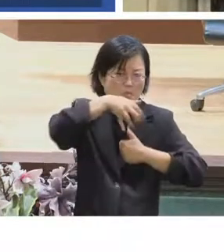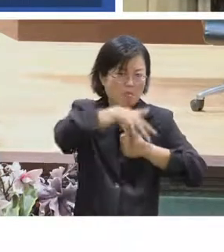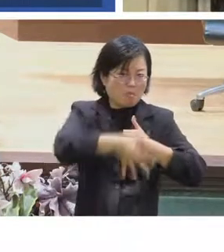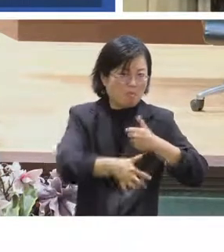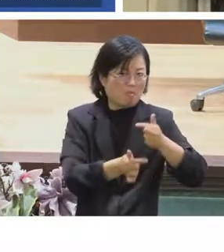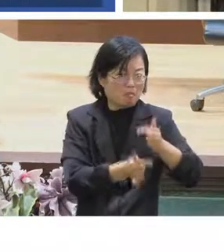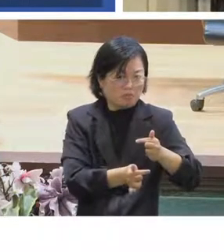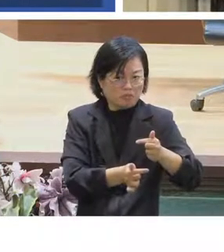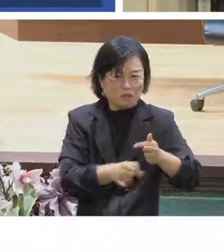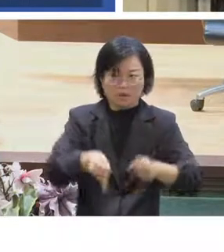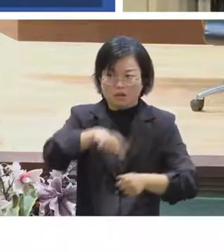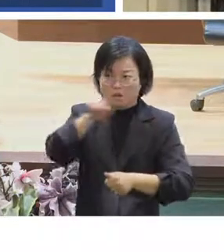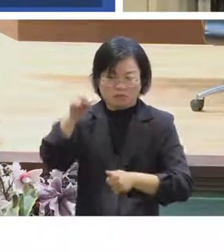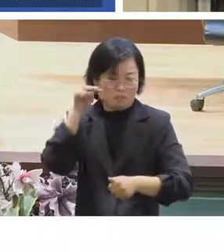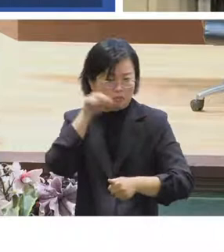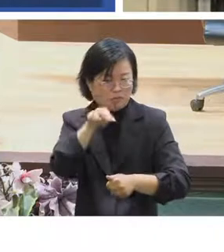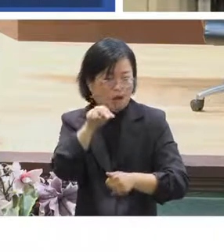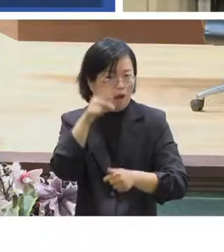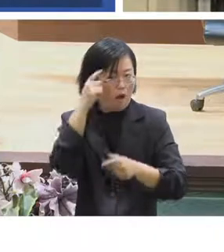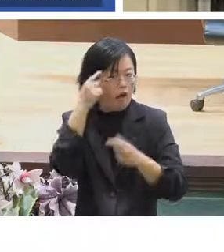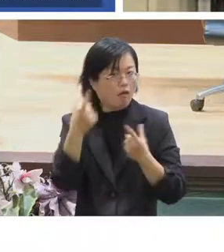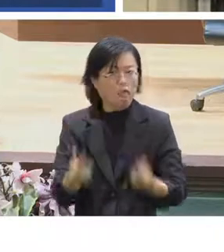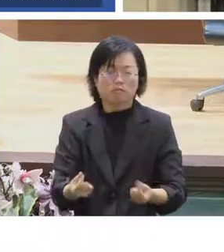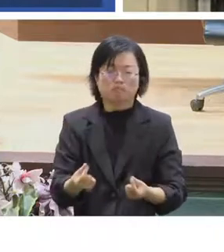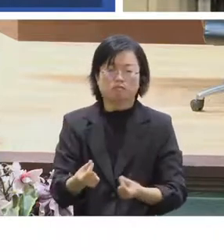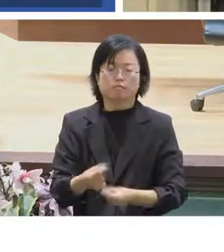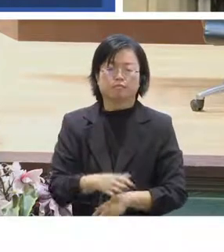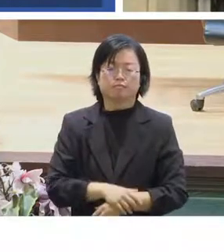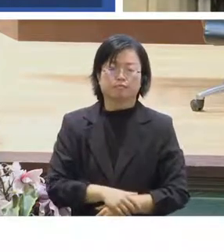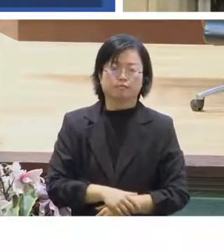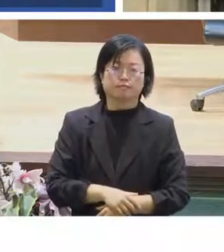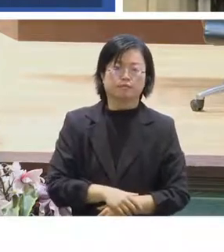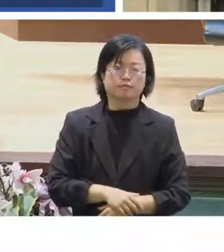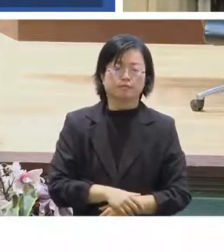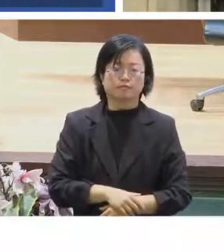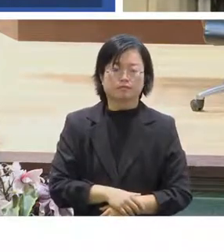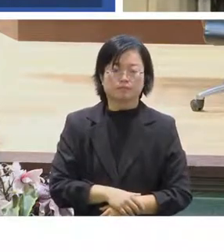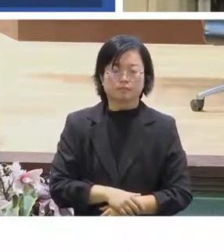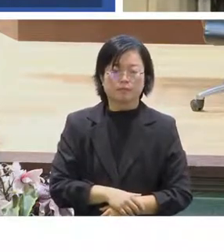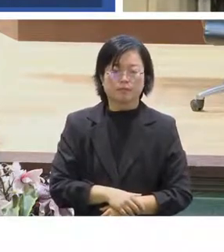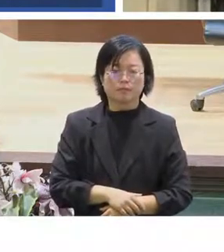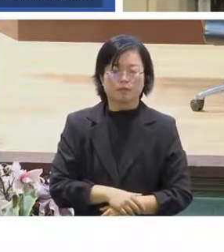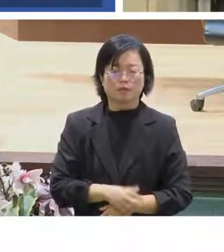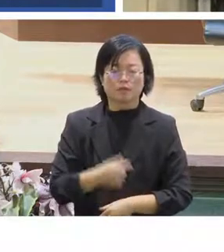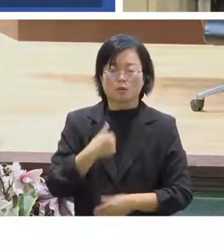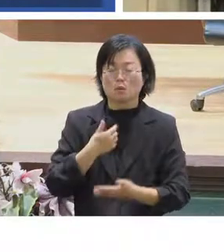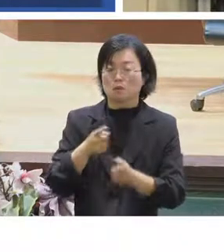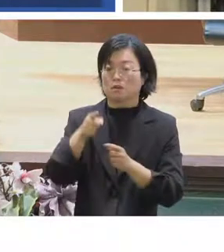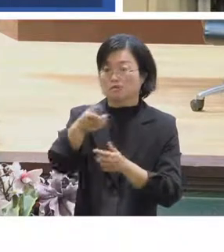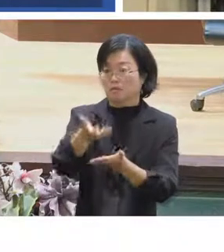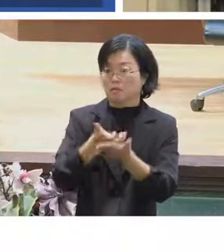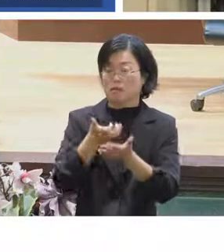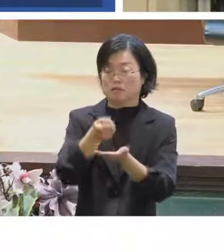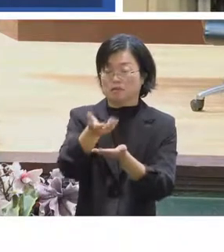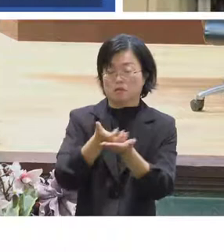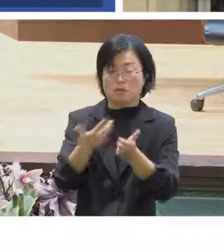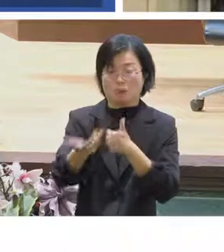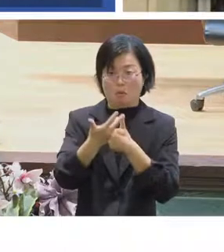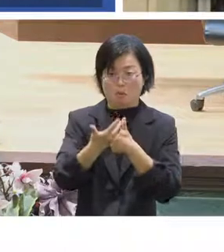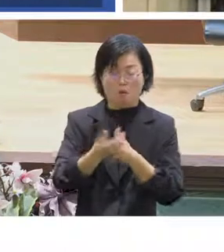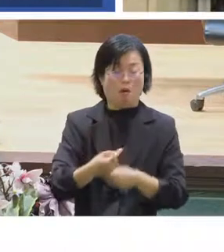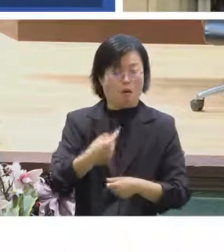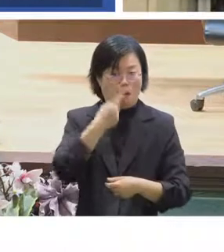家能够认可的一种方式去做出来。所以呢我们确实讲的很对，刚才提问的人就是我们其实花了很多的时间和